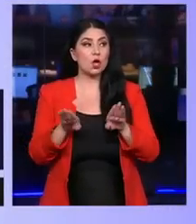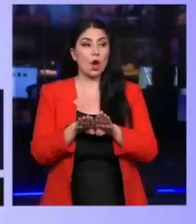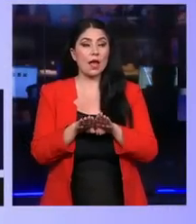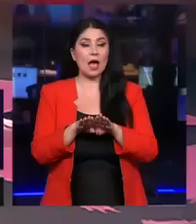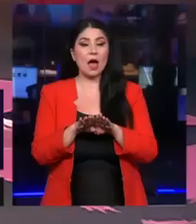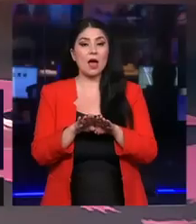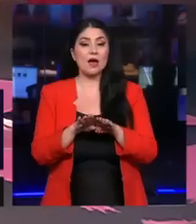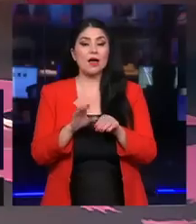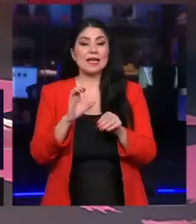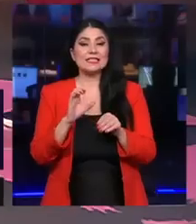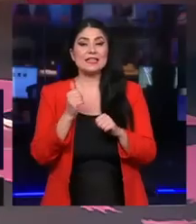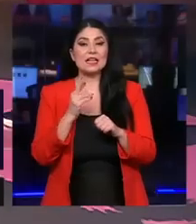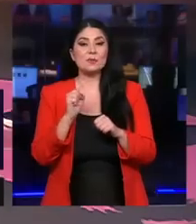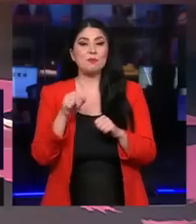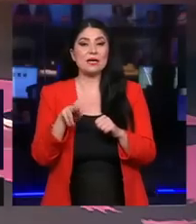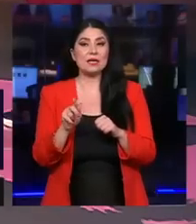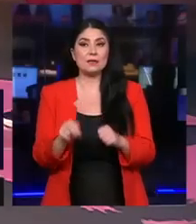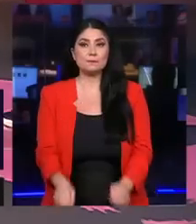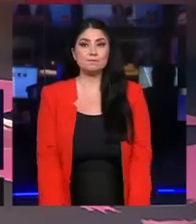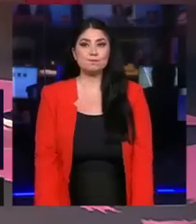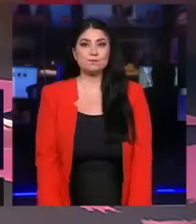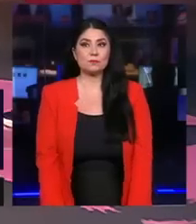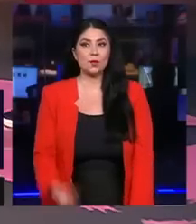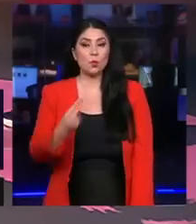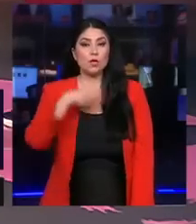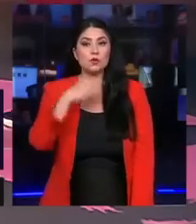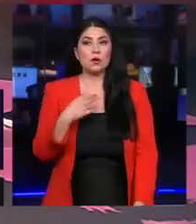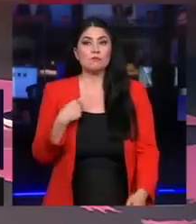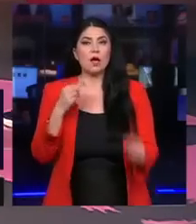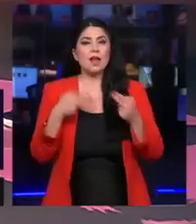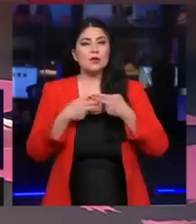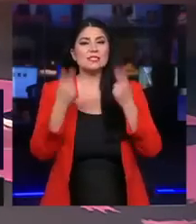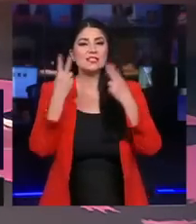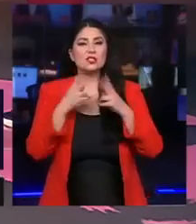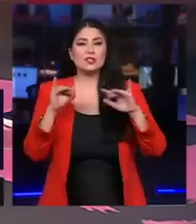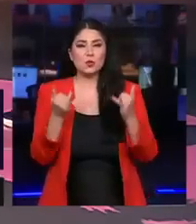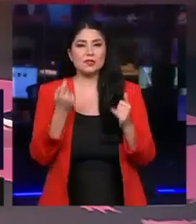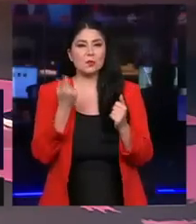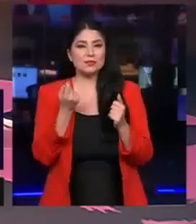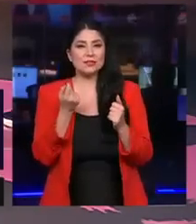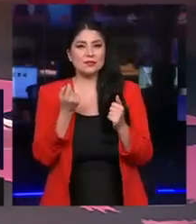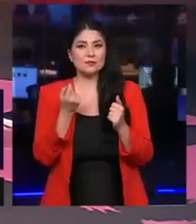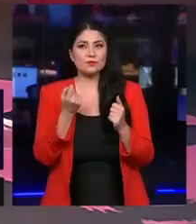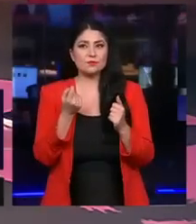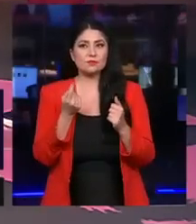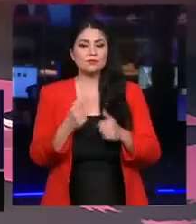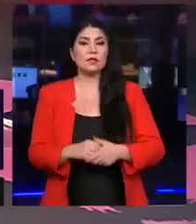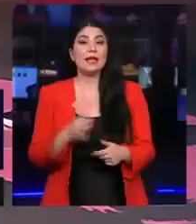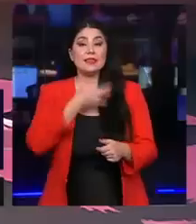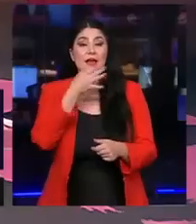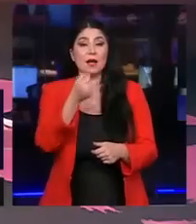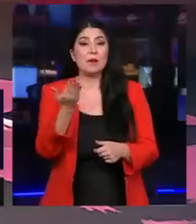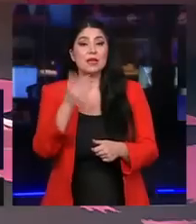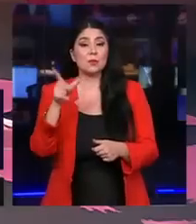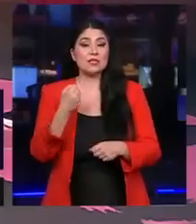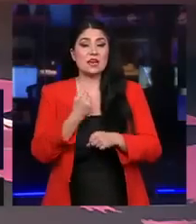mea, Cristina Zbârn. Bună ziua, Cristina! Bună ziua! Ne ajut să înțelegem puțin contextul. Erau așteptate acele declarații pe care